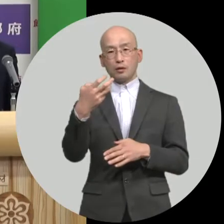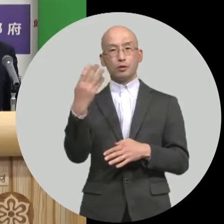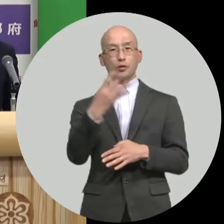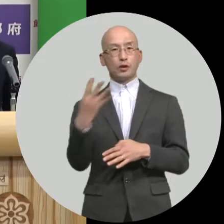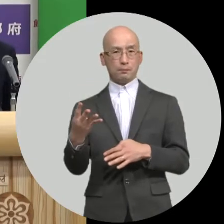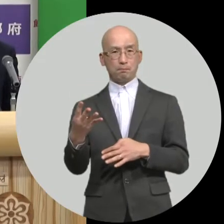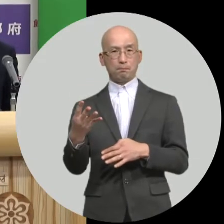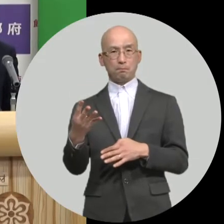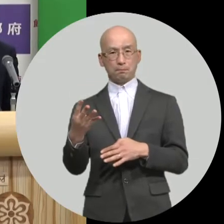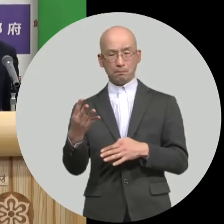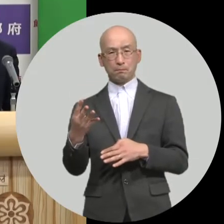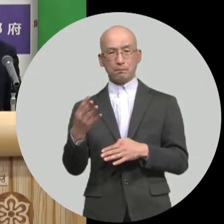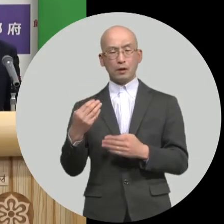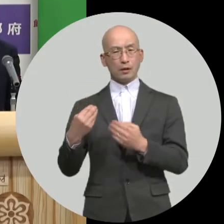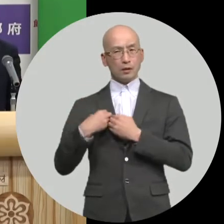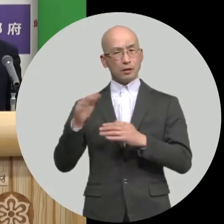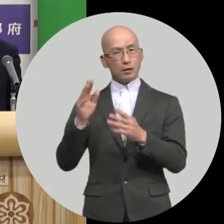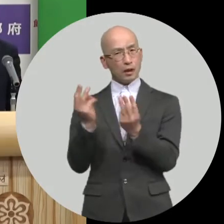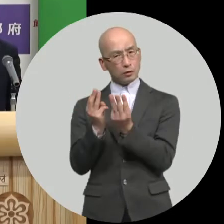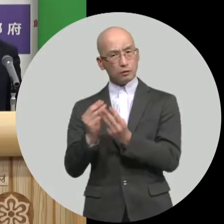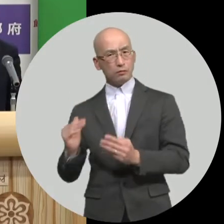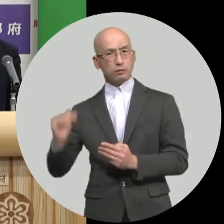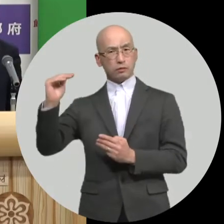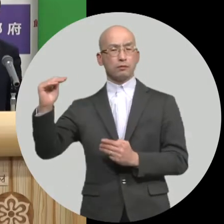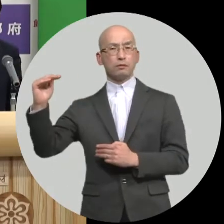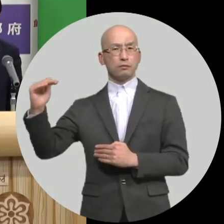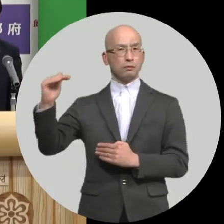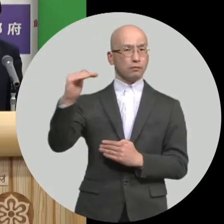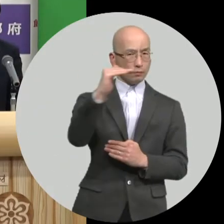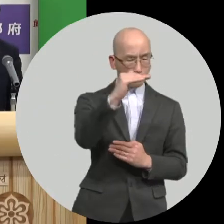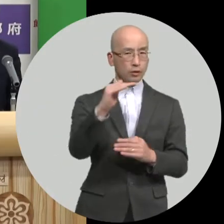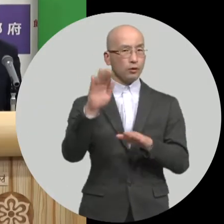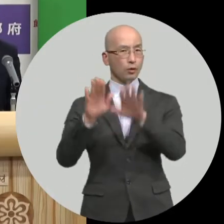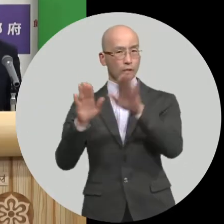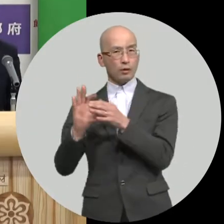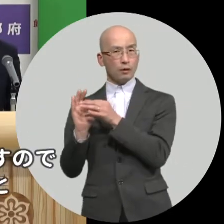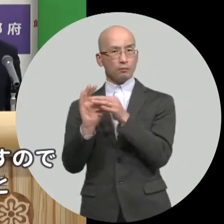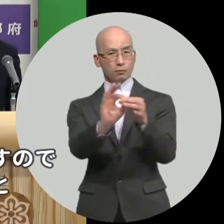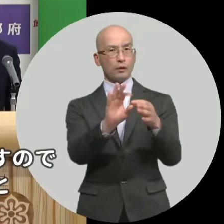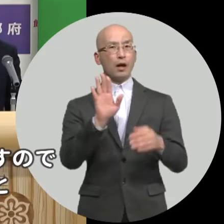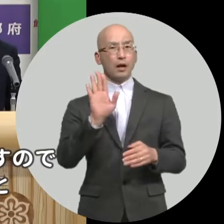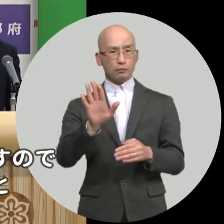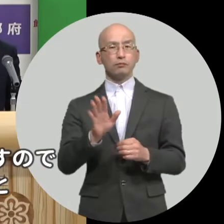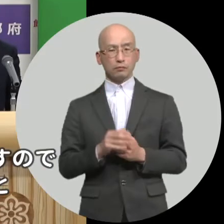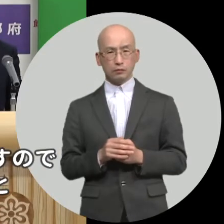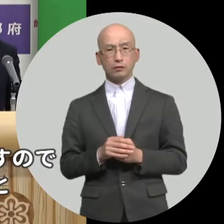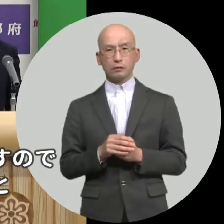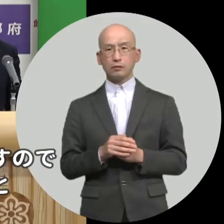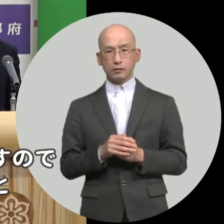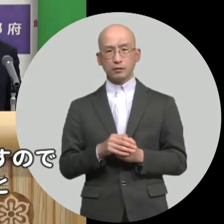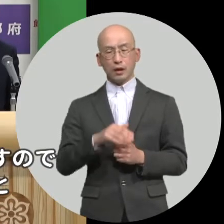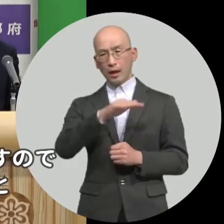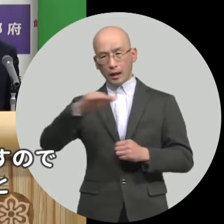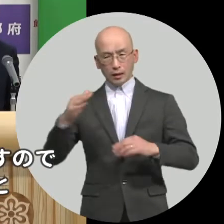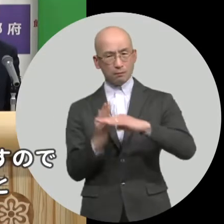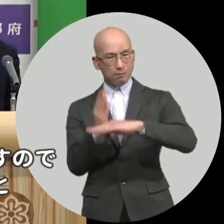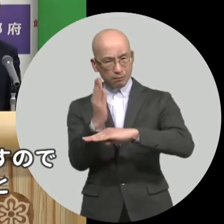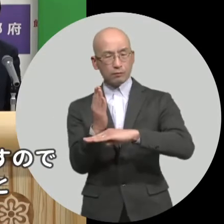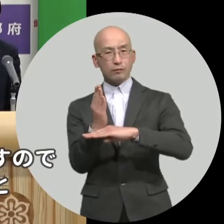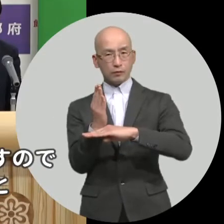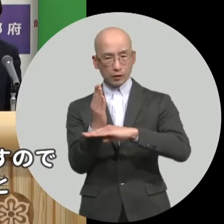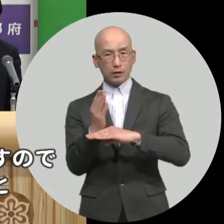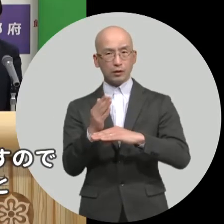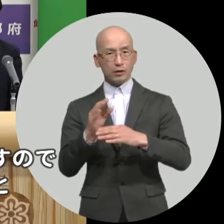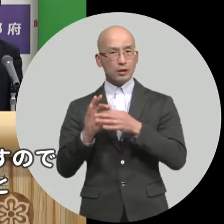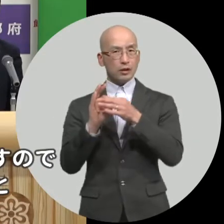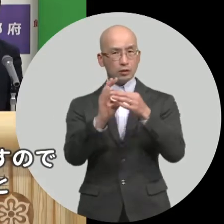ので、この数字を見ていただいてもですね、今言い申し上げました1週間の平均値を上回っているわけですから、引き続き